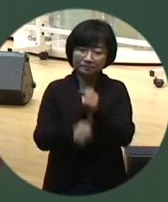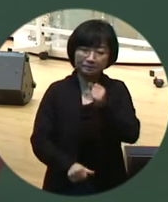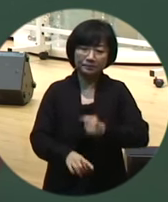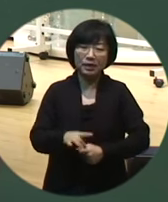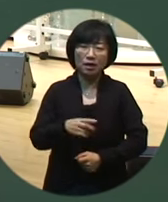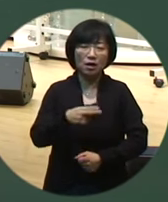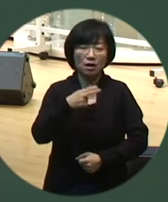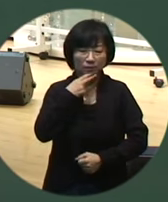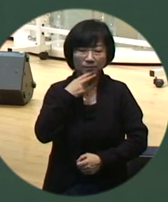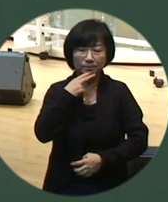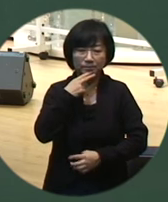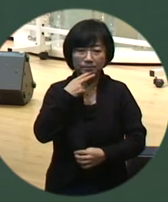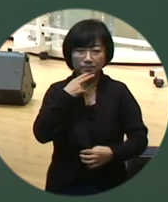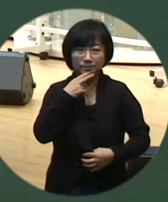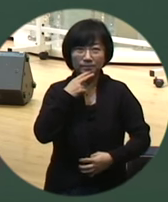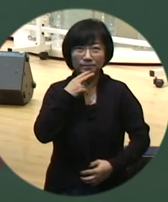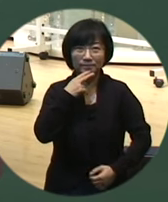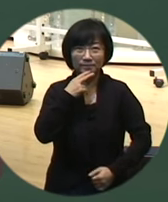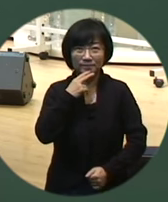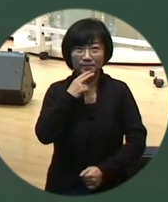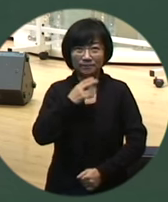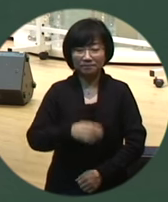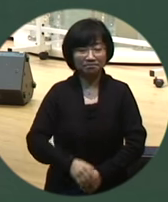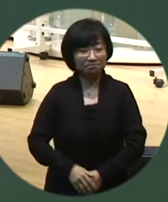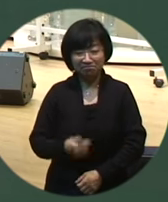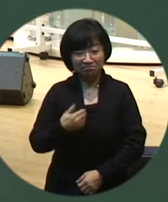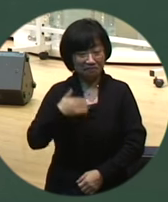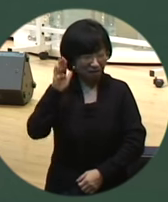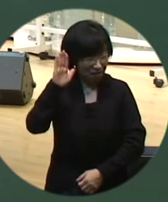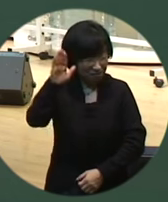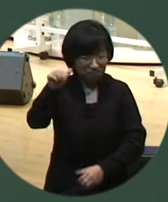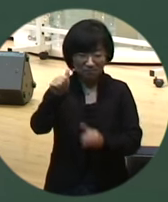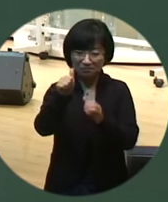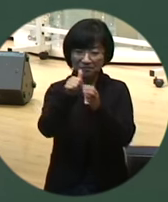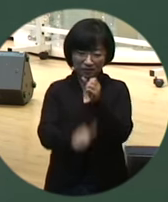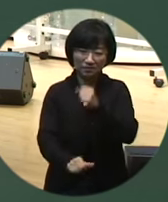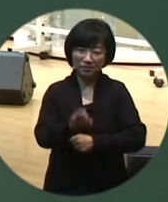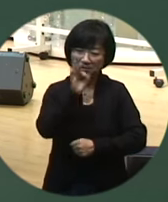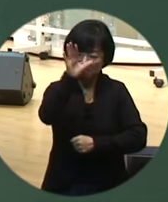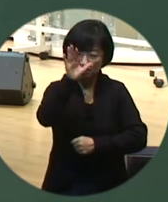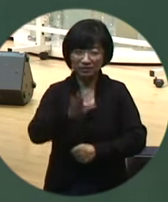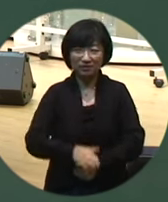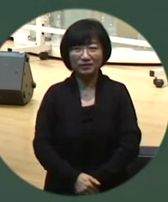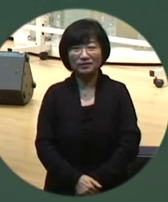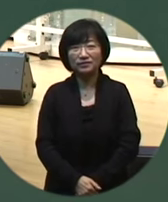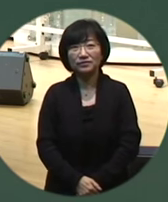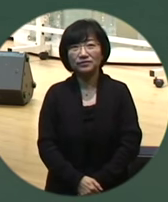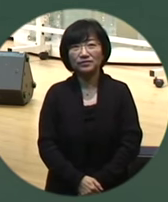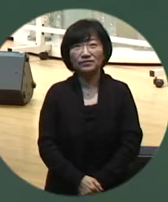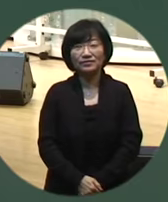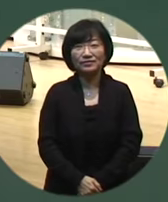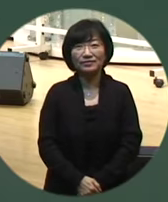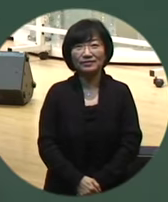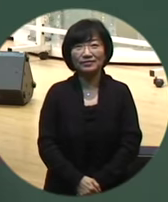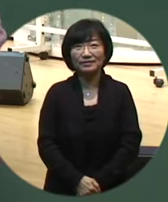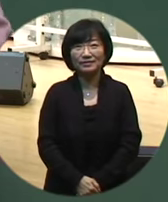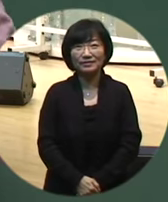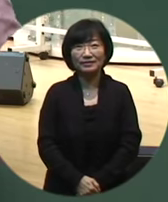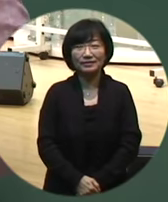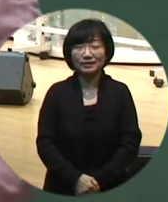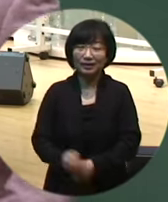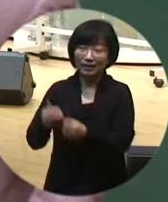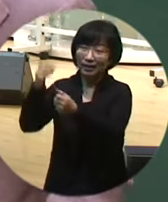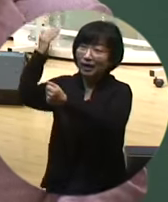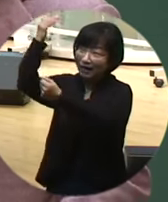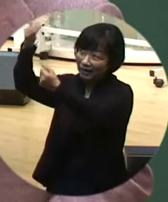there is no failure in my life. 그렇죠. Isn't that true? 실패 없어요. There will be no failure. 하나님이 저와 여러분에게 원하는